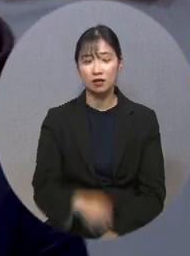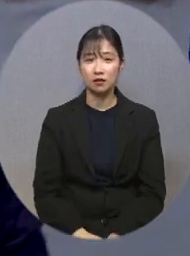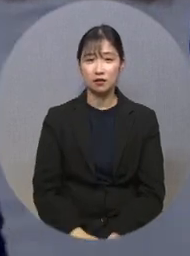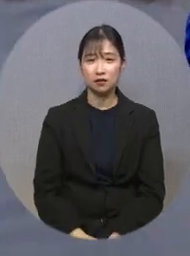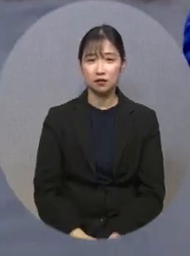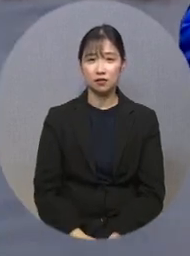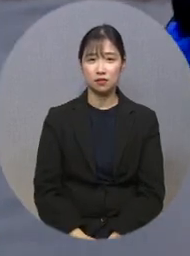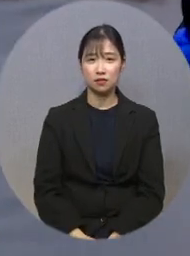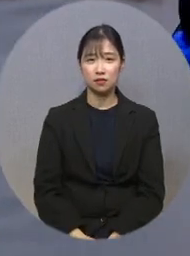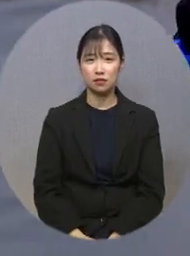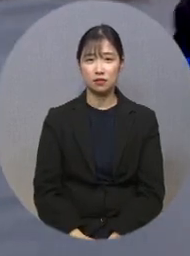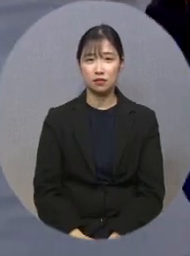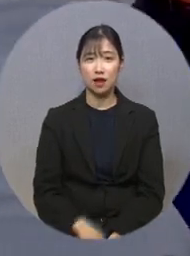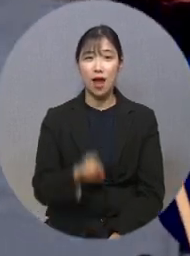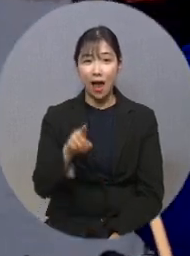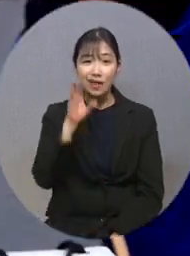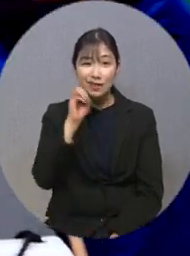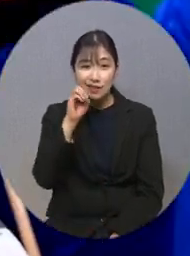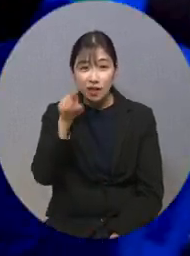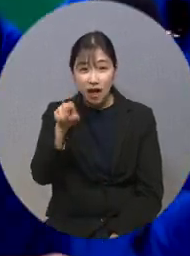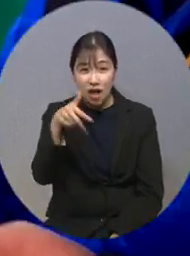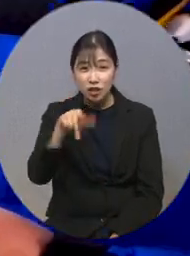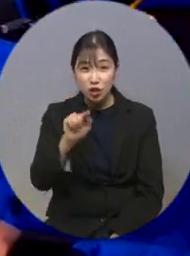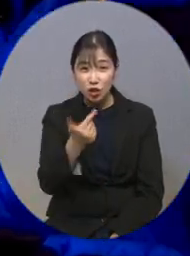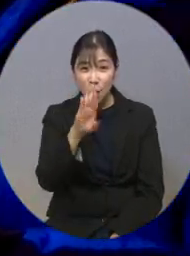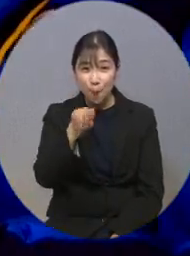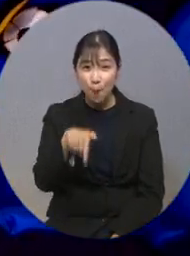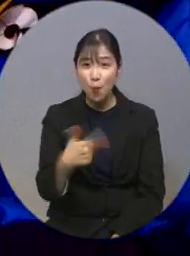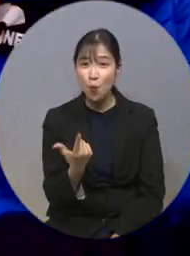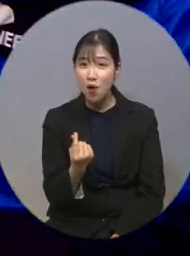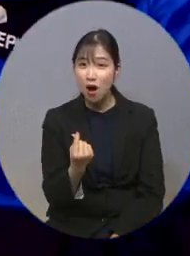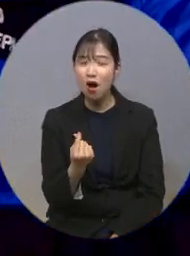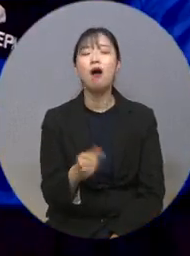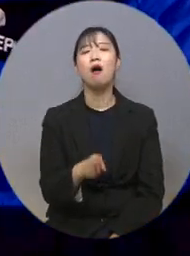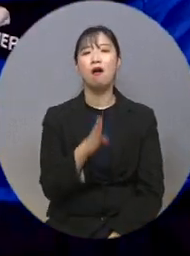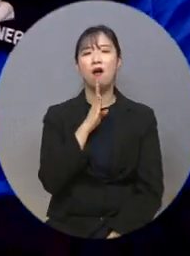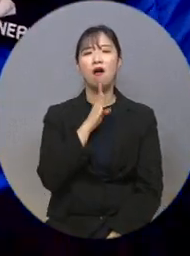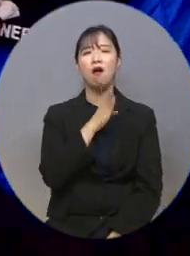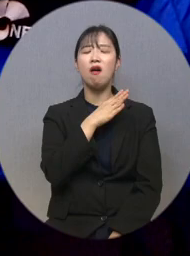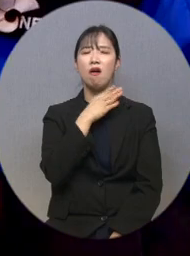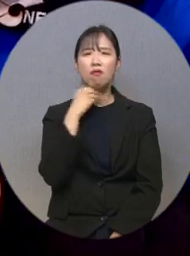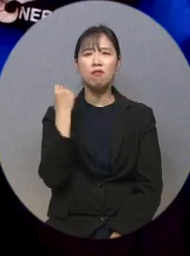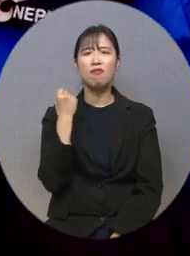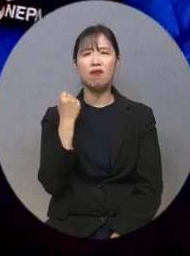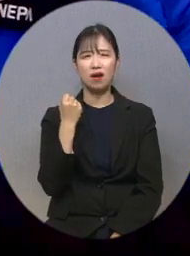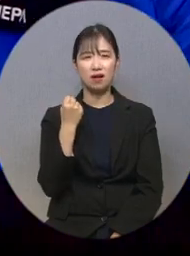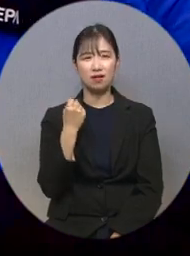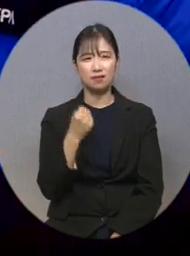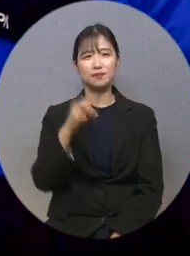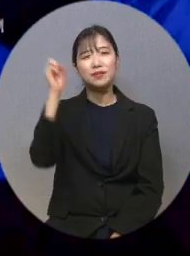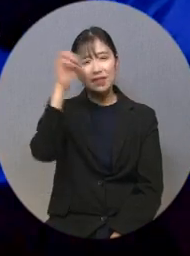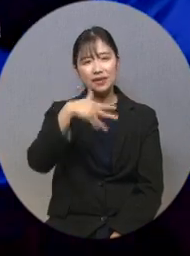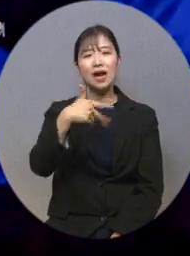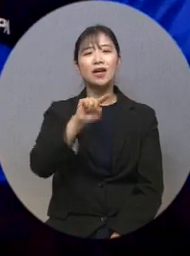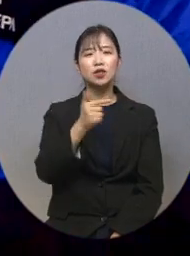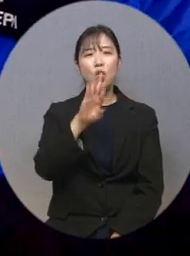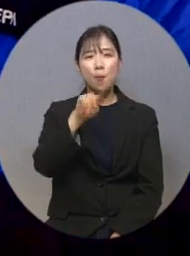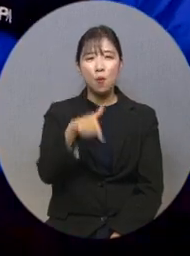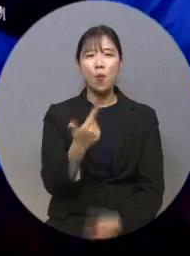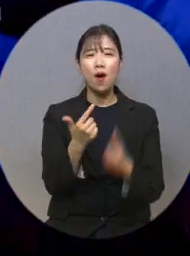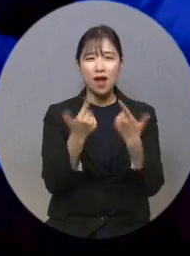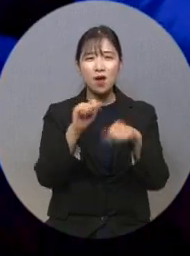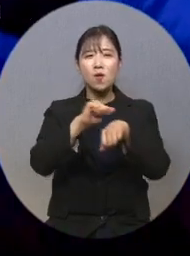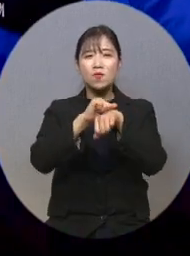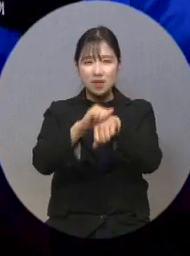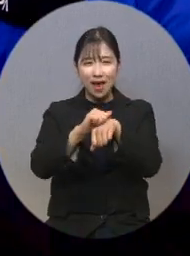이게 아삭아삭 씹히는 게 이게 전복인가요? 예, 예, 씹히게 돼요. 아, 아 맛있다. 예. 그러니까 그냥 전복을 넣은 게 아니고, 전복